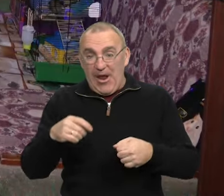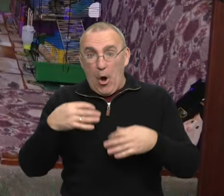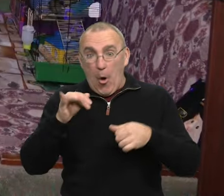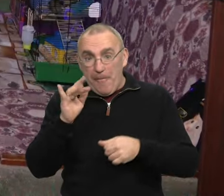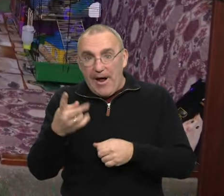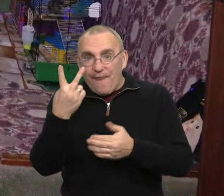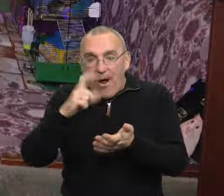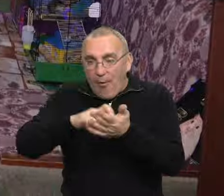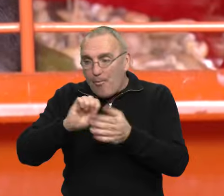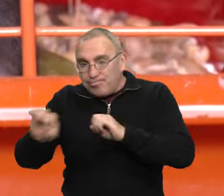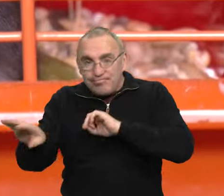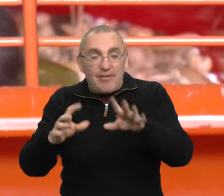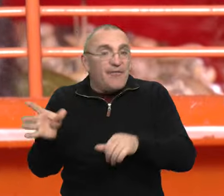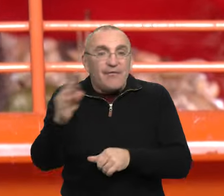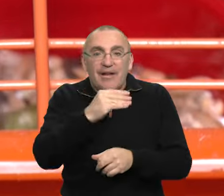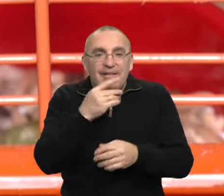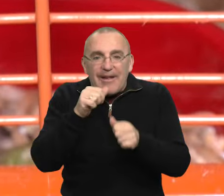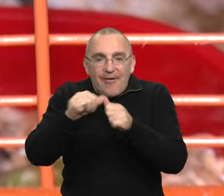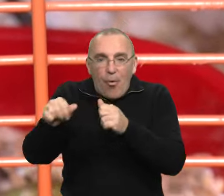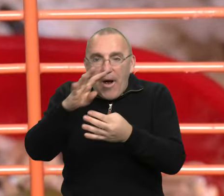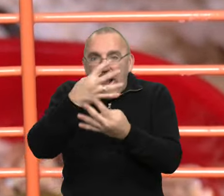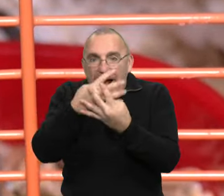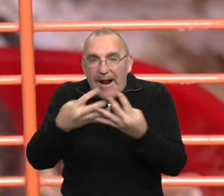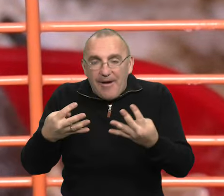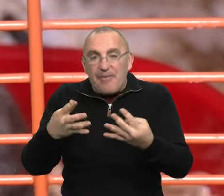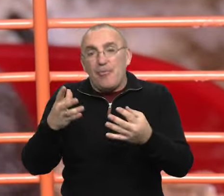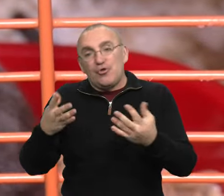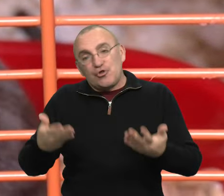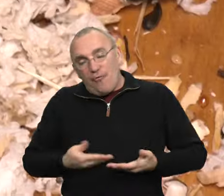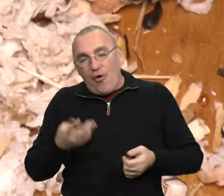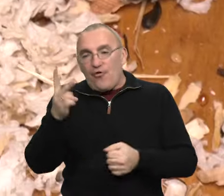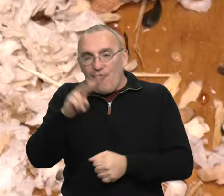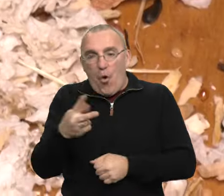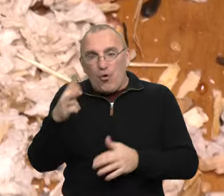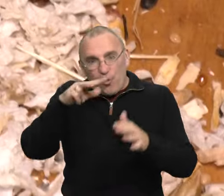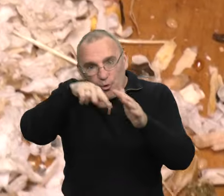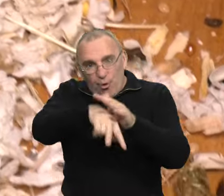кімнатах усім каже не вистачало окремих кліток тому живуть по